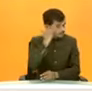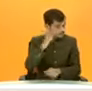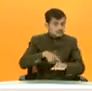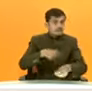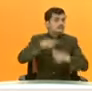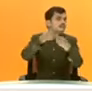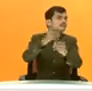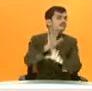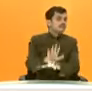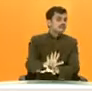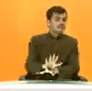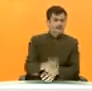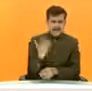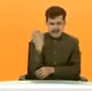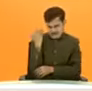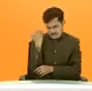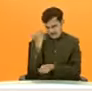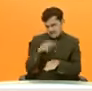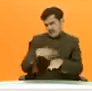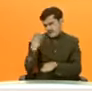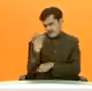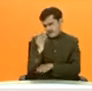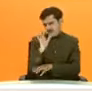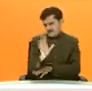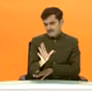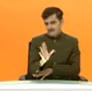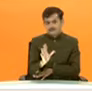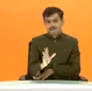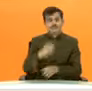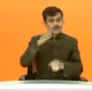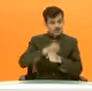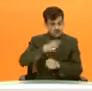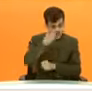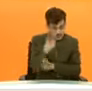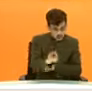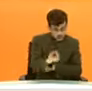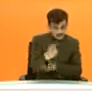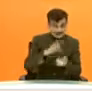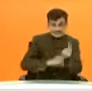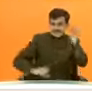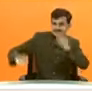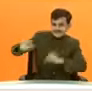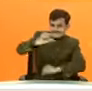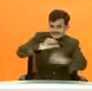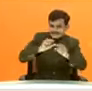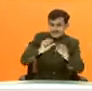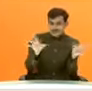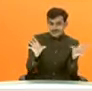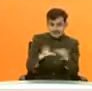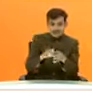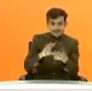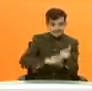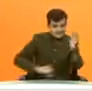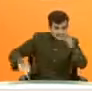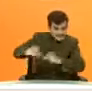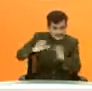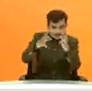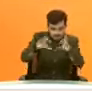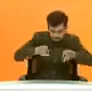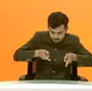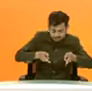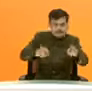है। अभी कुछ समय पहले मैंने गुजरात साइंस सिटी में भी साइंस गैलरीज का उद्घाटन किया